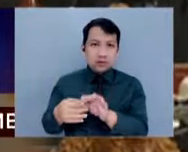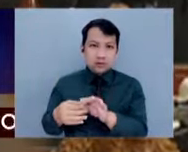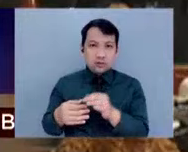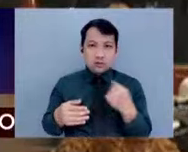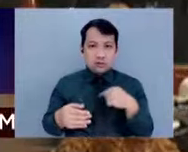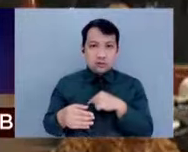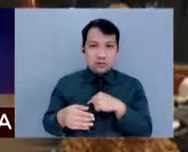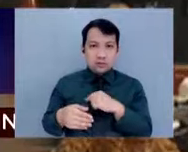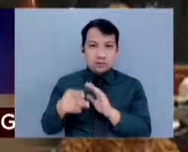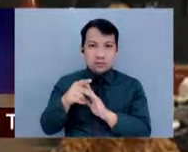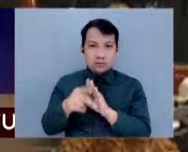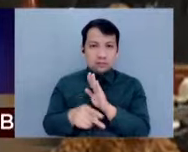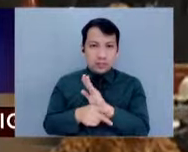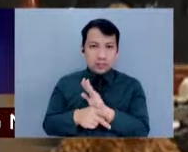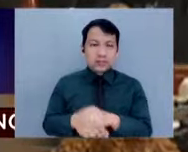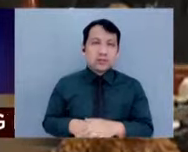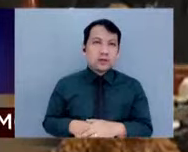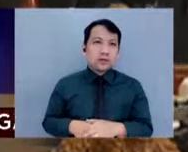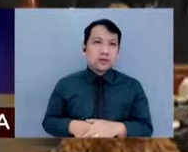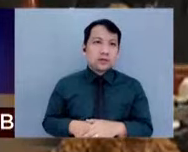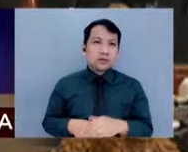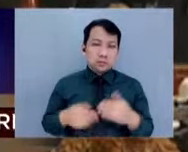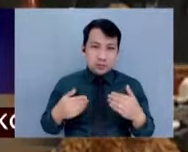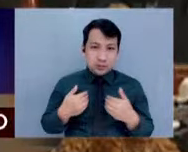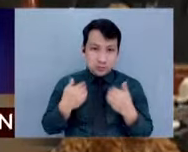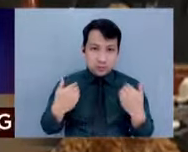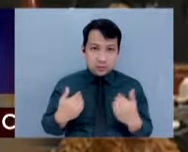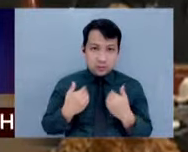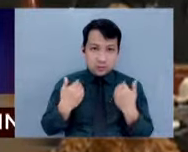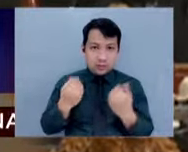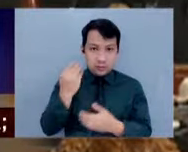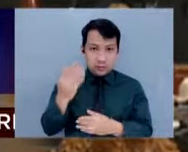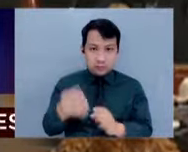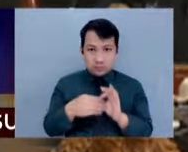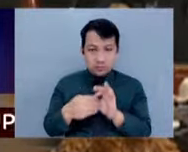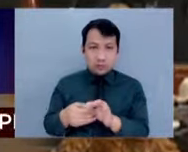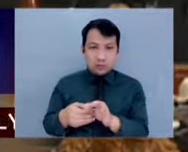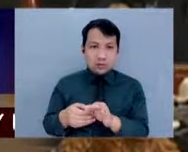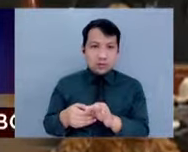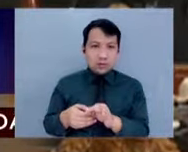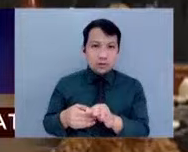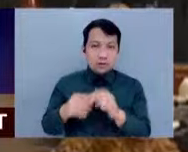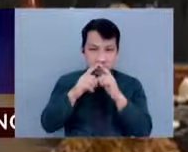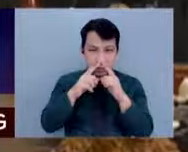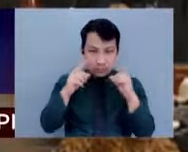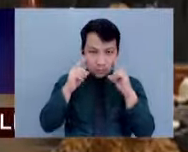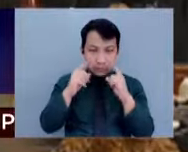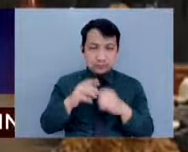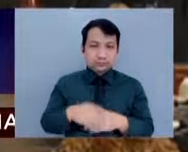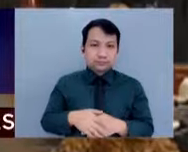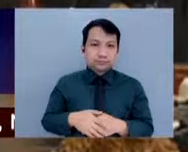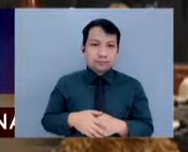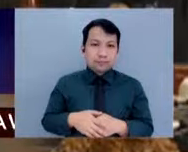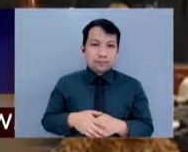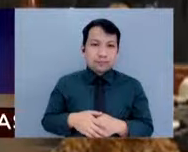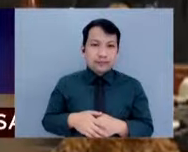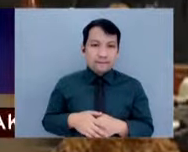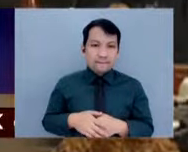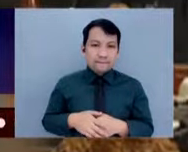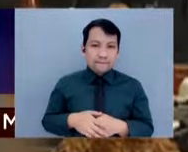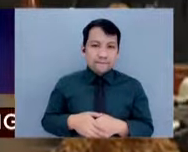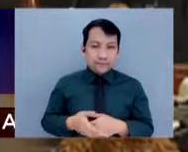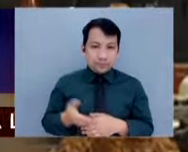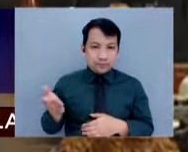protocols. Ang kabataan ay pausaron gid mas. Ang kabataan nga pwede